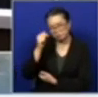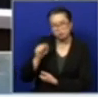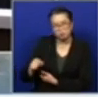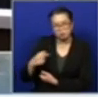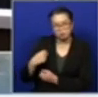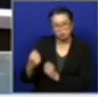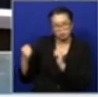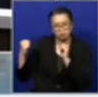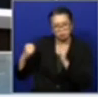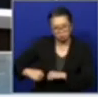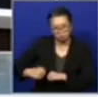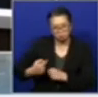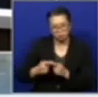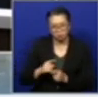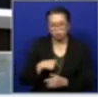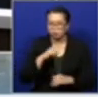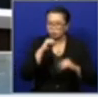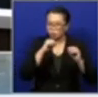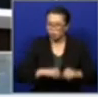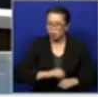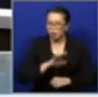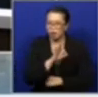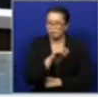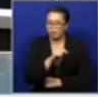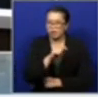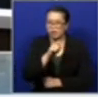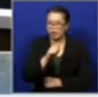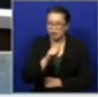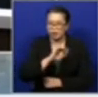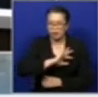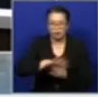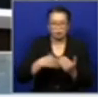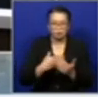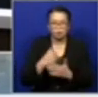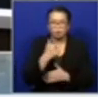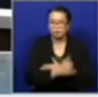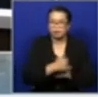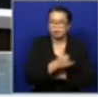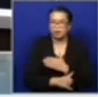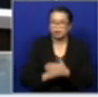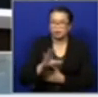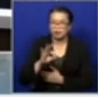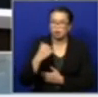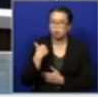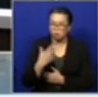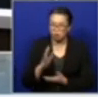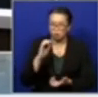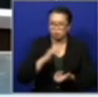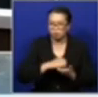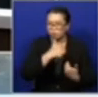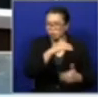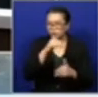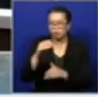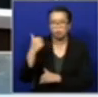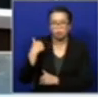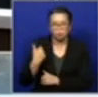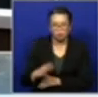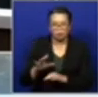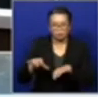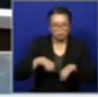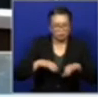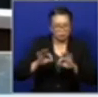ซียซึ่งเป็นกลุ่มเศรษฐกิจที่มีขนาดใหญ่แล้วก็เป็นตลาดสำคัญค่ะแต่ทำไมเราเลือกที่จะเข้า